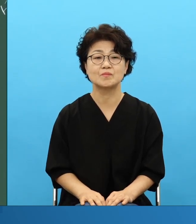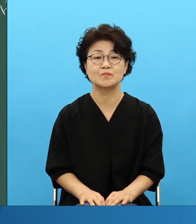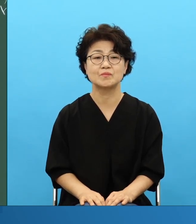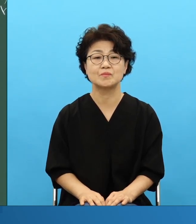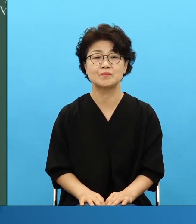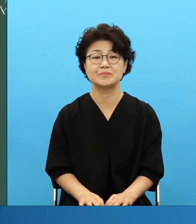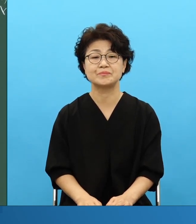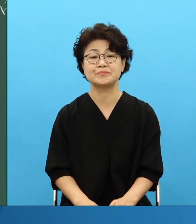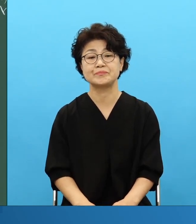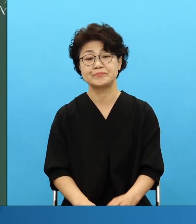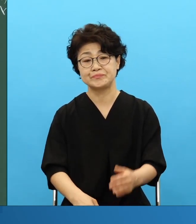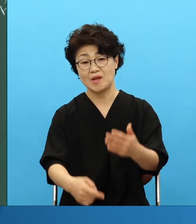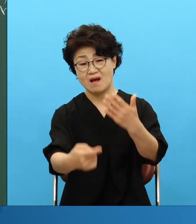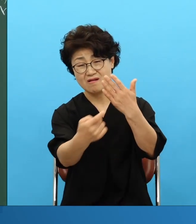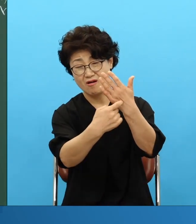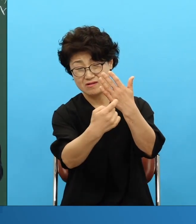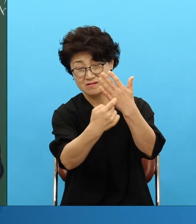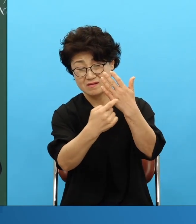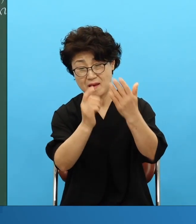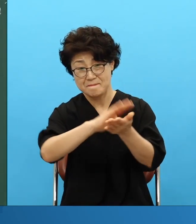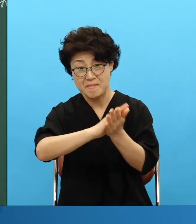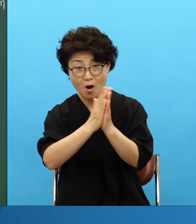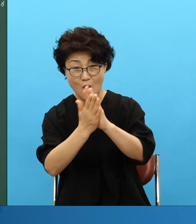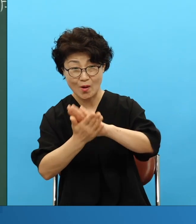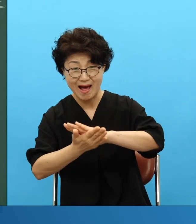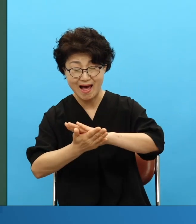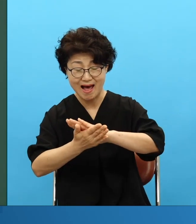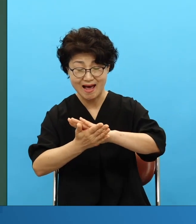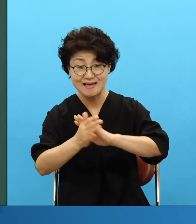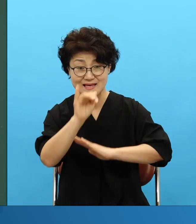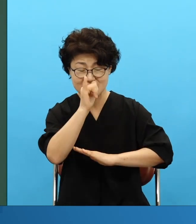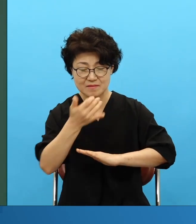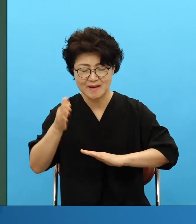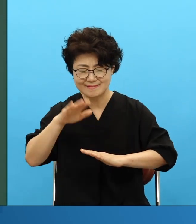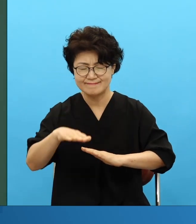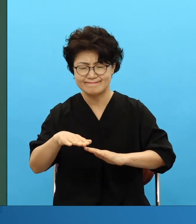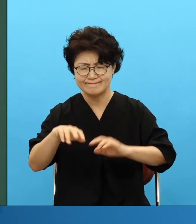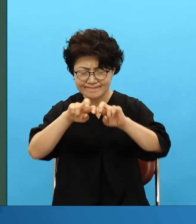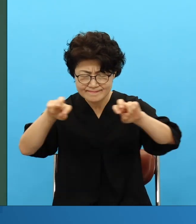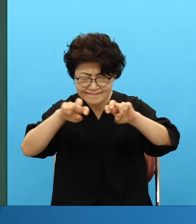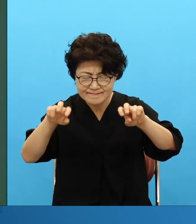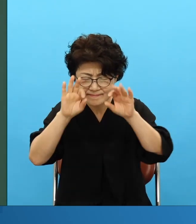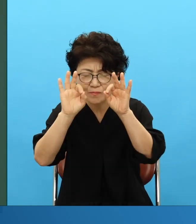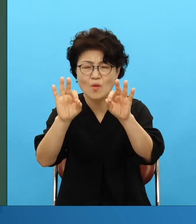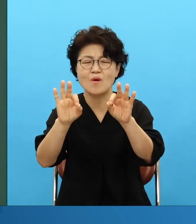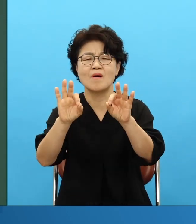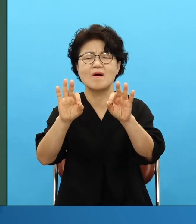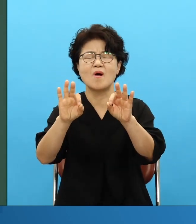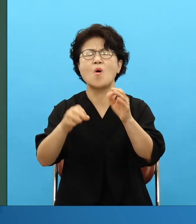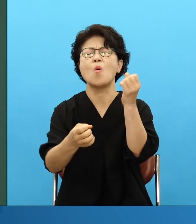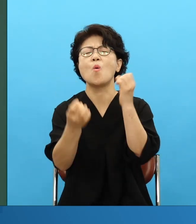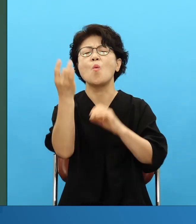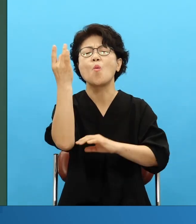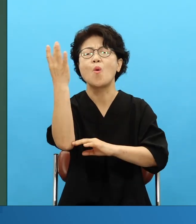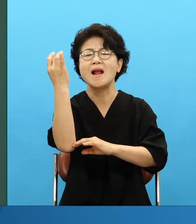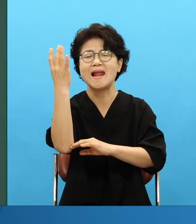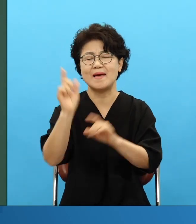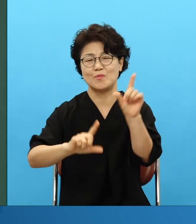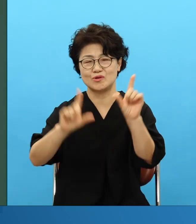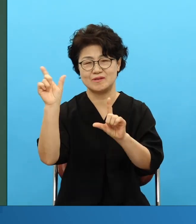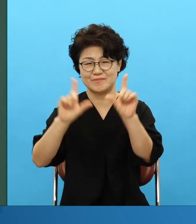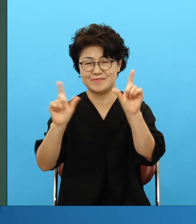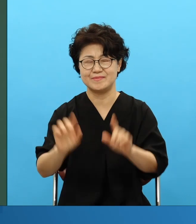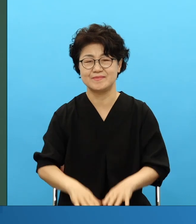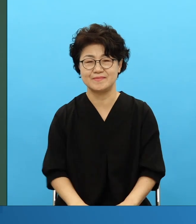원래 있던 겁니다. It seems like change, but it's not. It's something that originally existed. 자, 지금 뭐 컴퓨터가 있고 이러면 휴대폰이